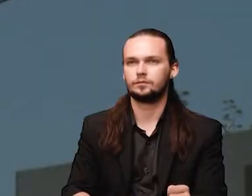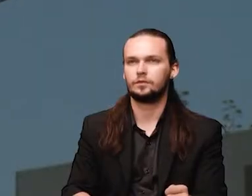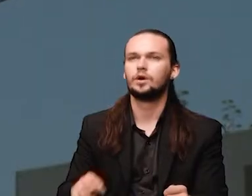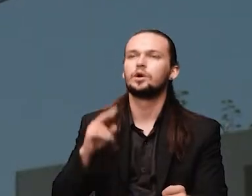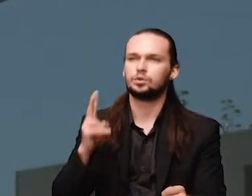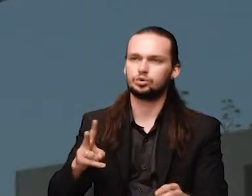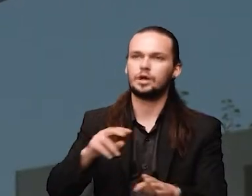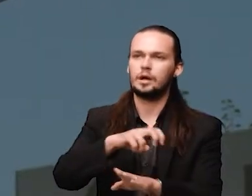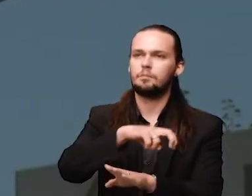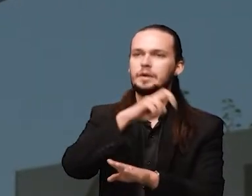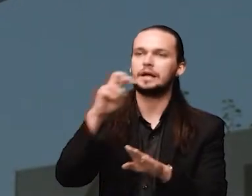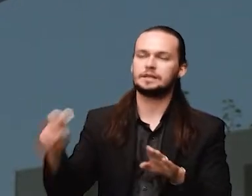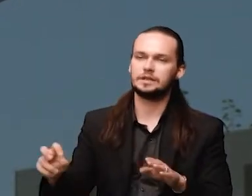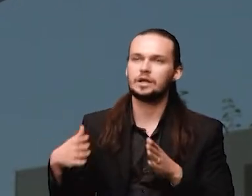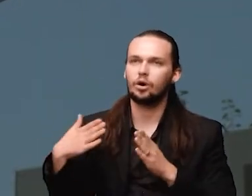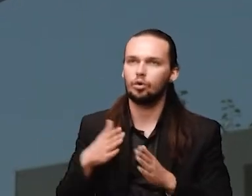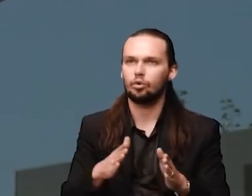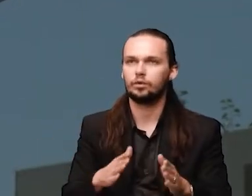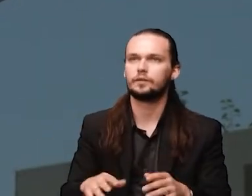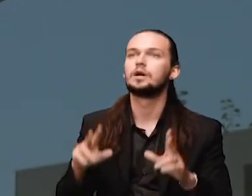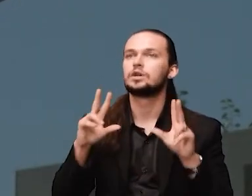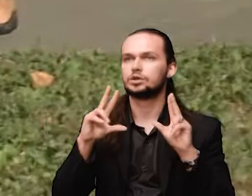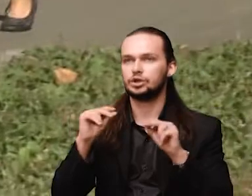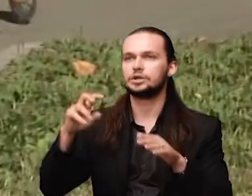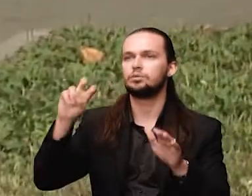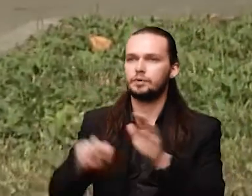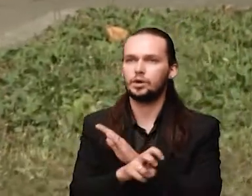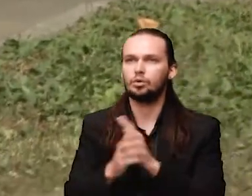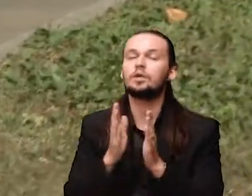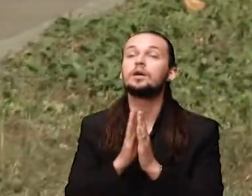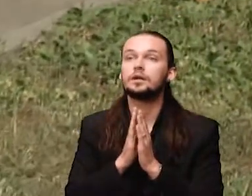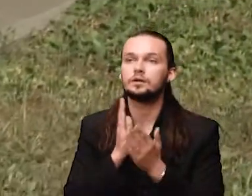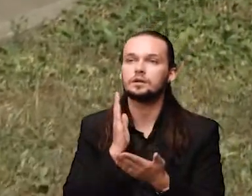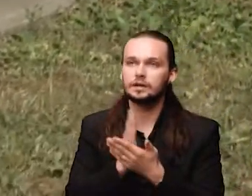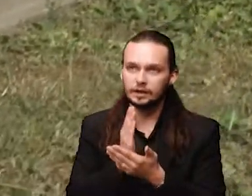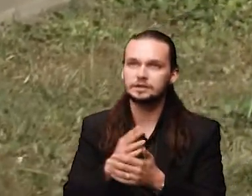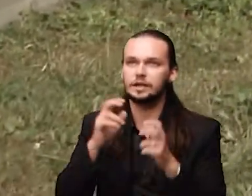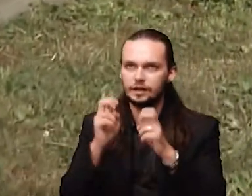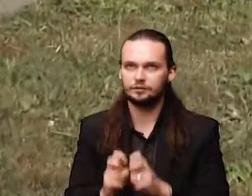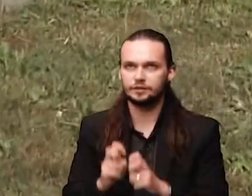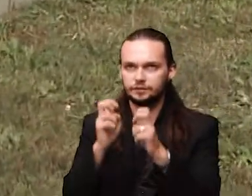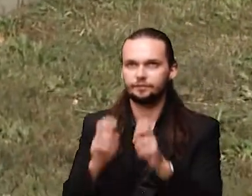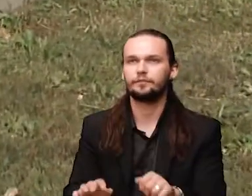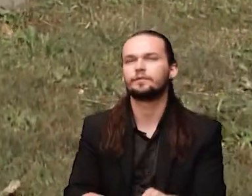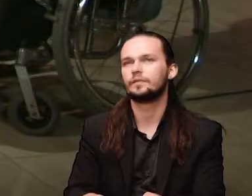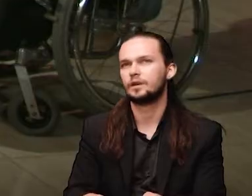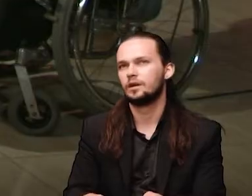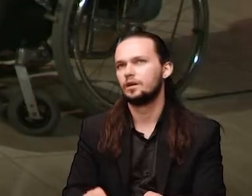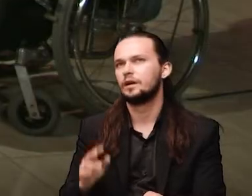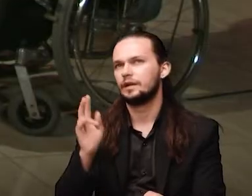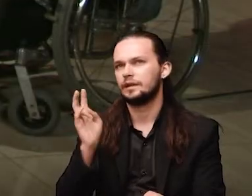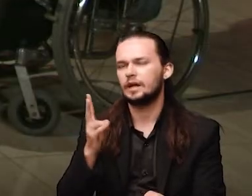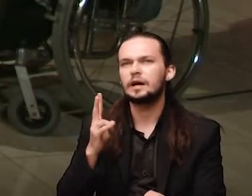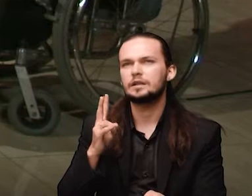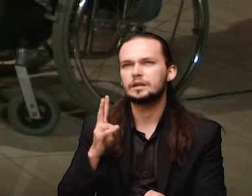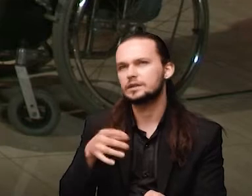нам нужно всего лишь перейти через дорогу по подземному переходу. К счастью, переход оборудован лифтом, поэтому направляемся к нему.